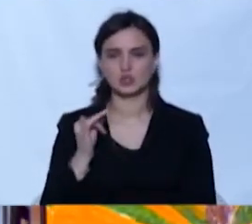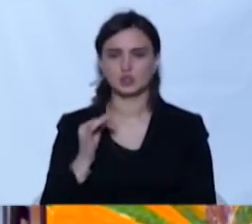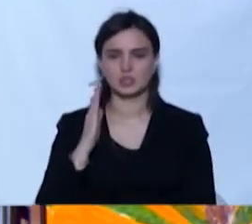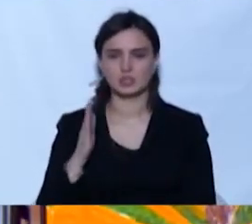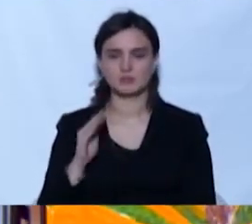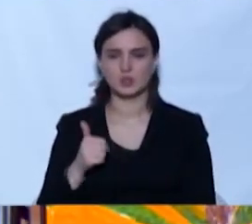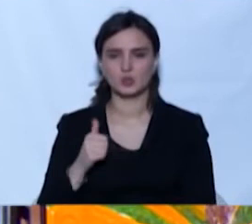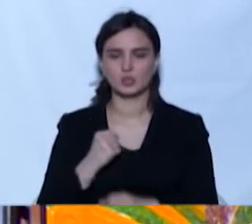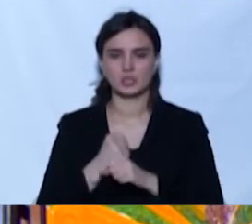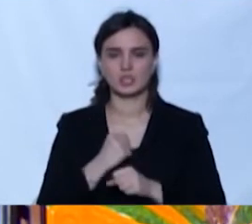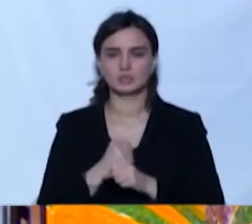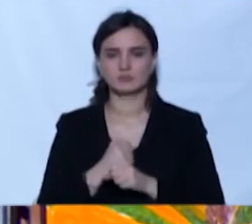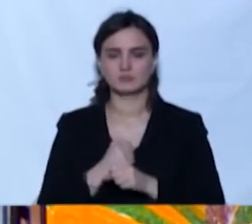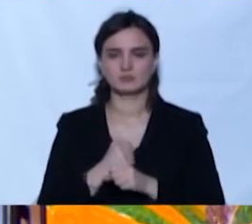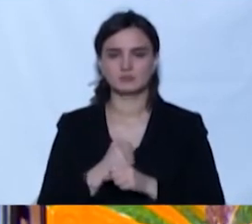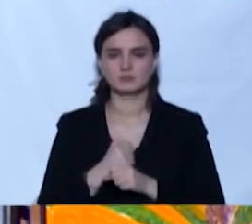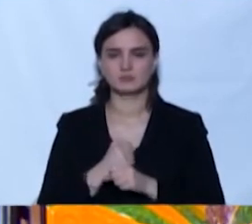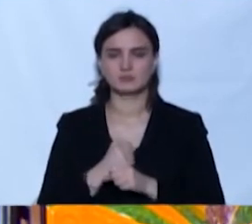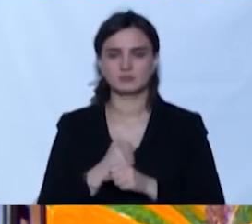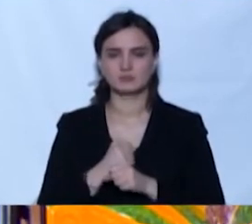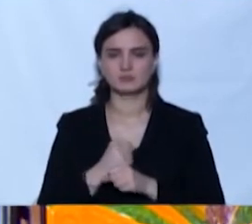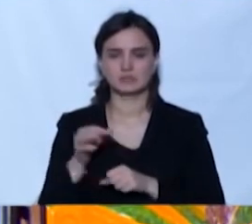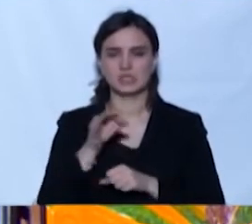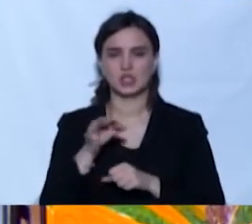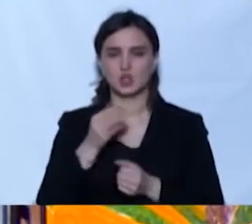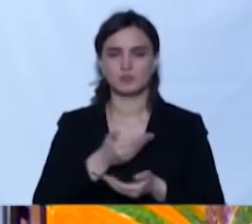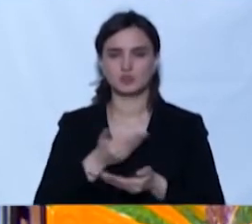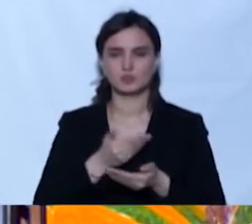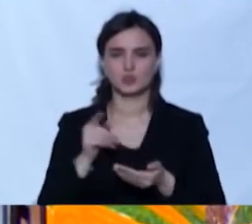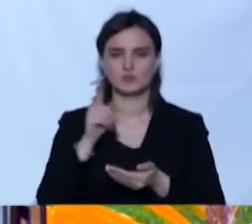ამას რეგიონებში მცხოვრები მოსწავლეები,